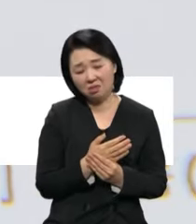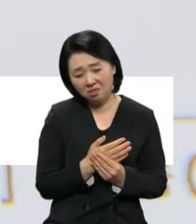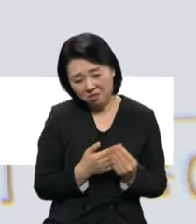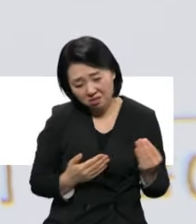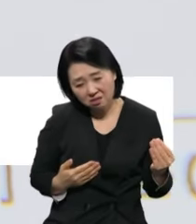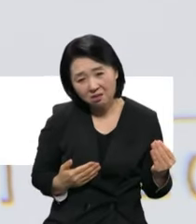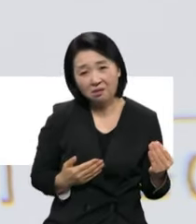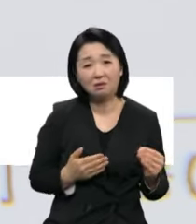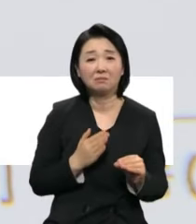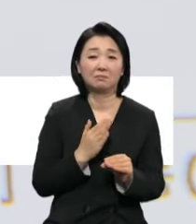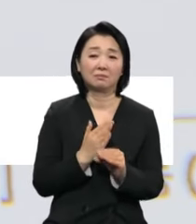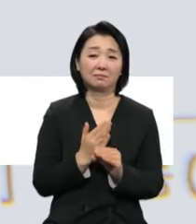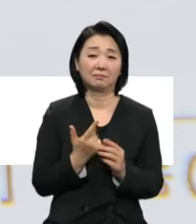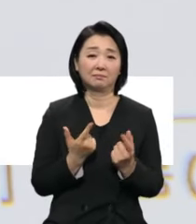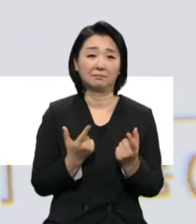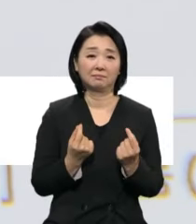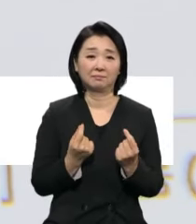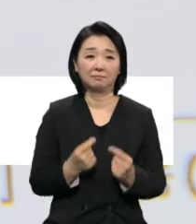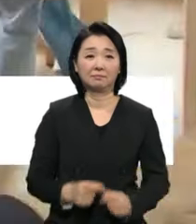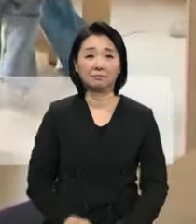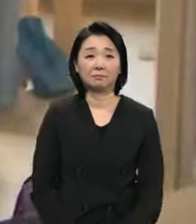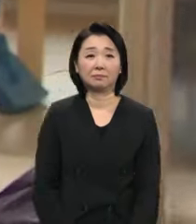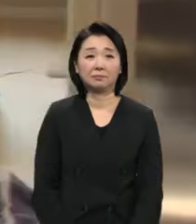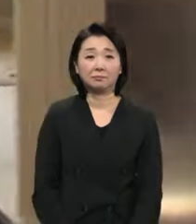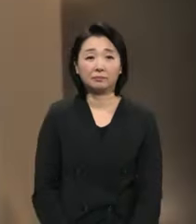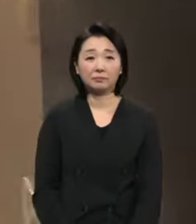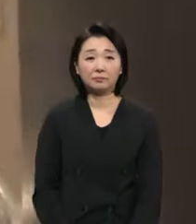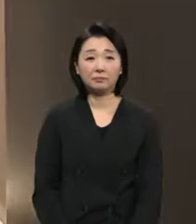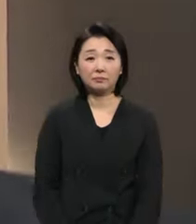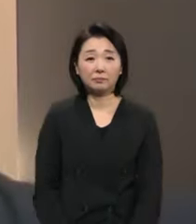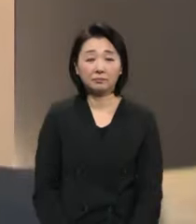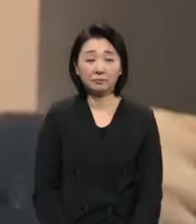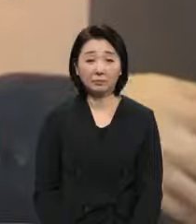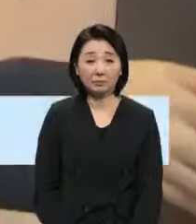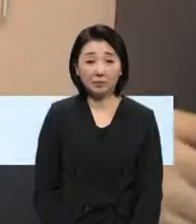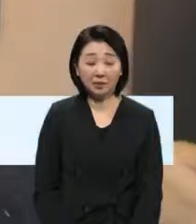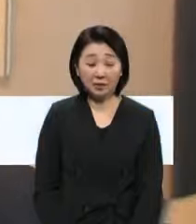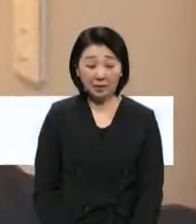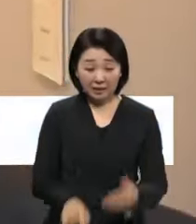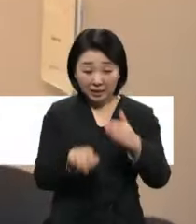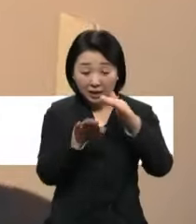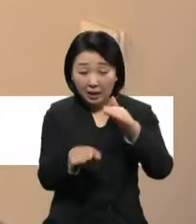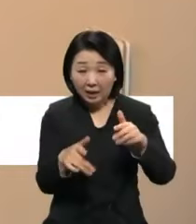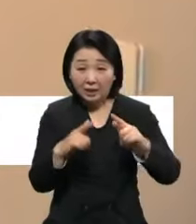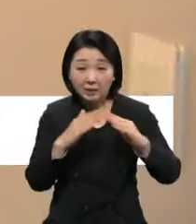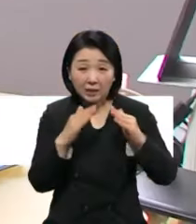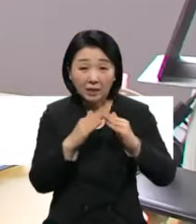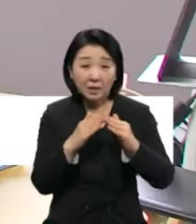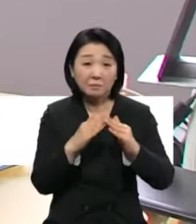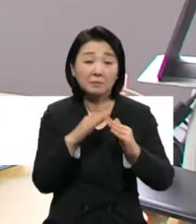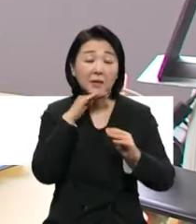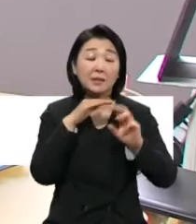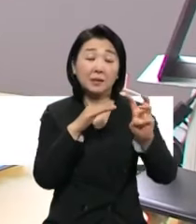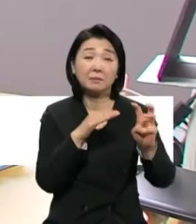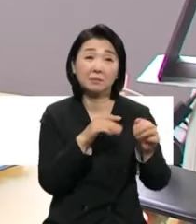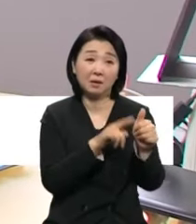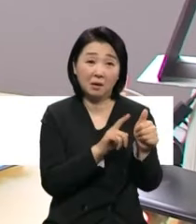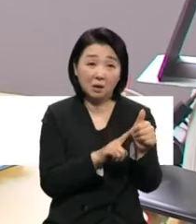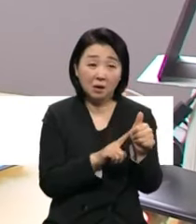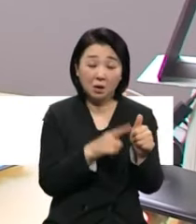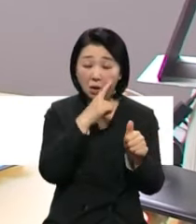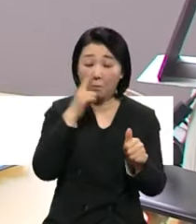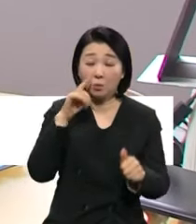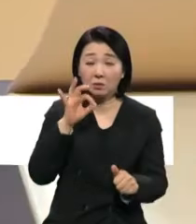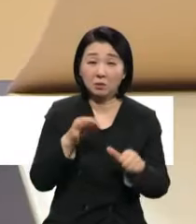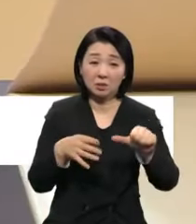좀 무기력해진 느낌이 많이 있어요. 아랫집에 사는 30대 양모 씨. 보증금 1억 5천만 원을